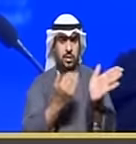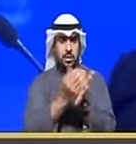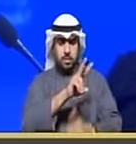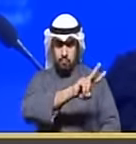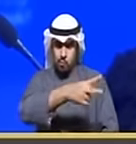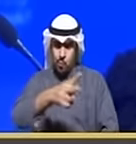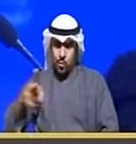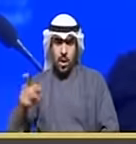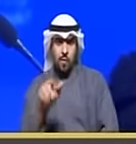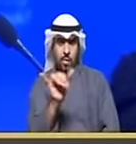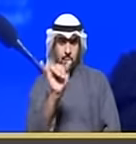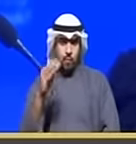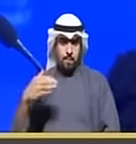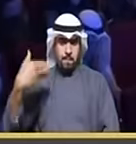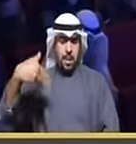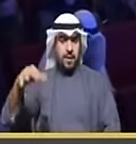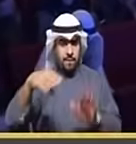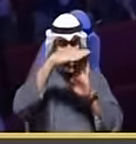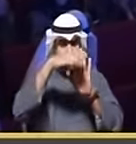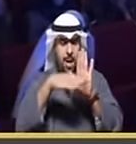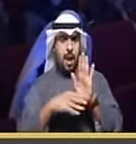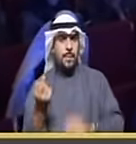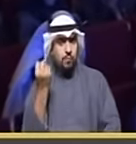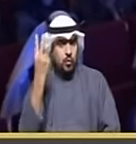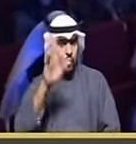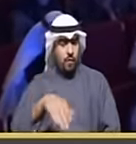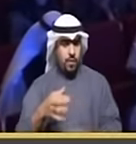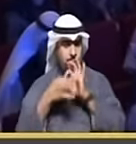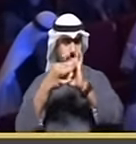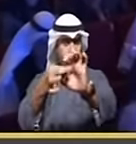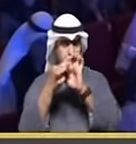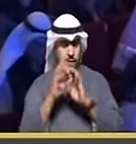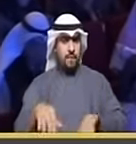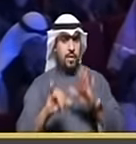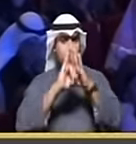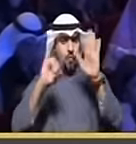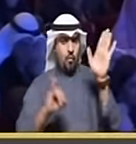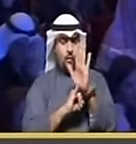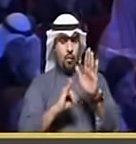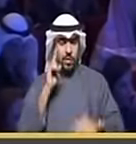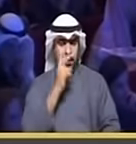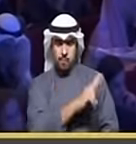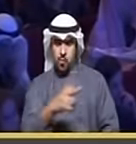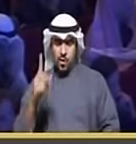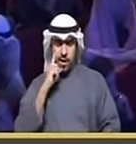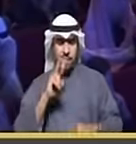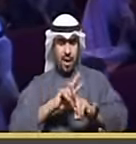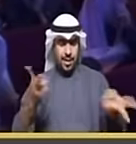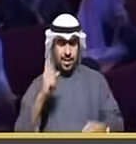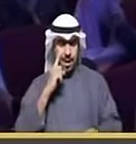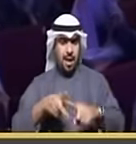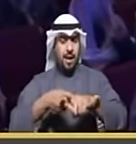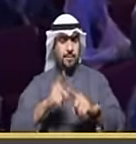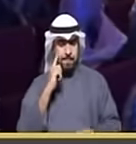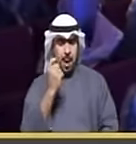والمستدام يتضمن العديد من البرامج والمشروعات المرتبطه بوثيقه الاصلاح الاقتصادي والمالي مشيره الى ان